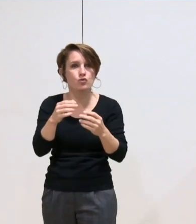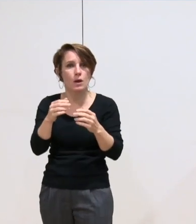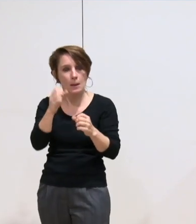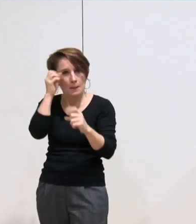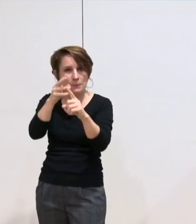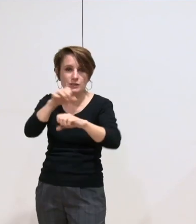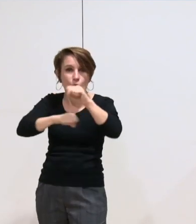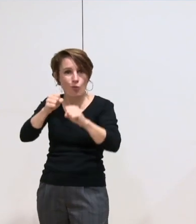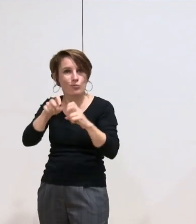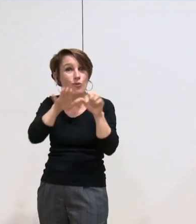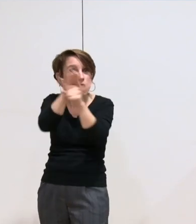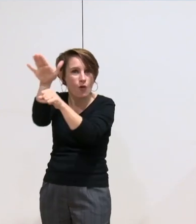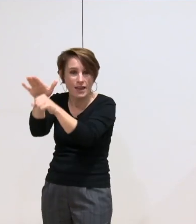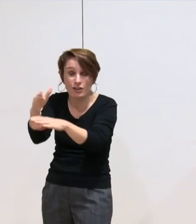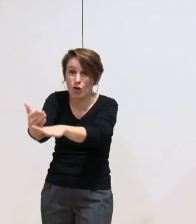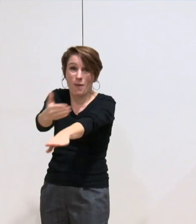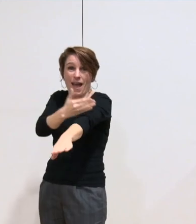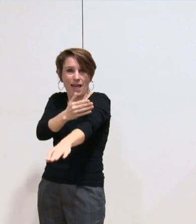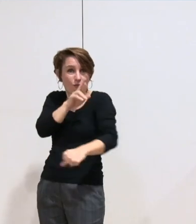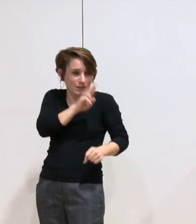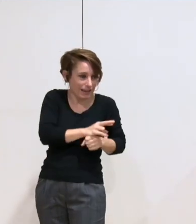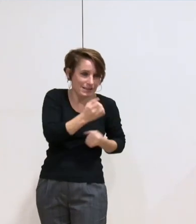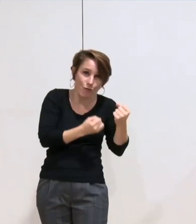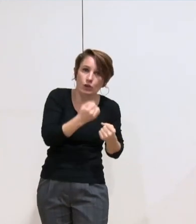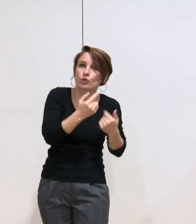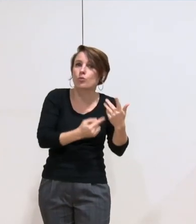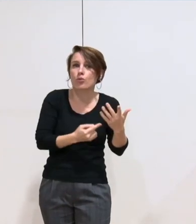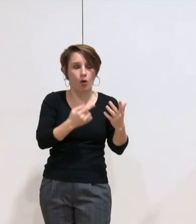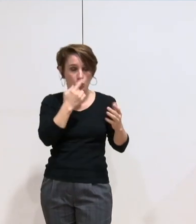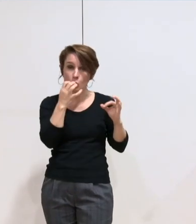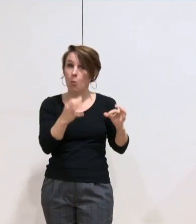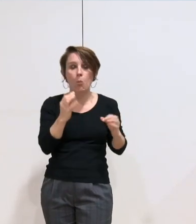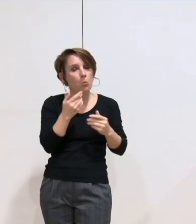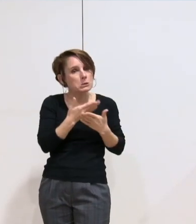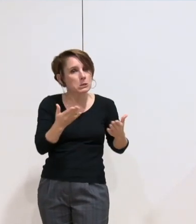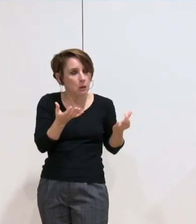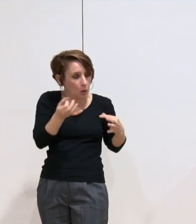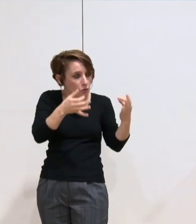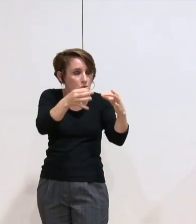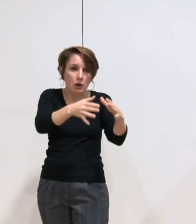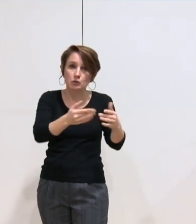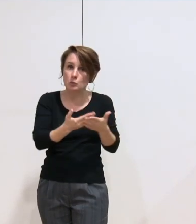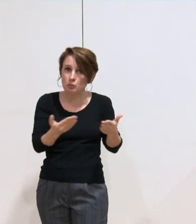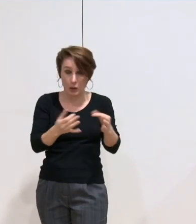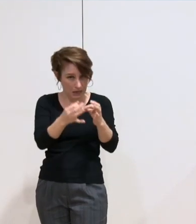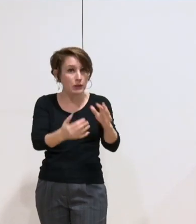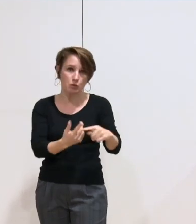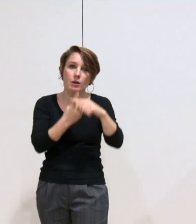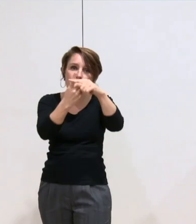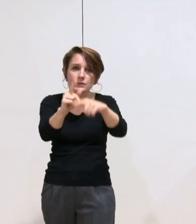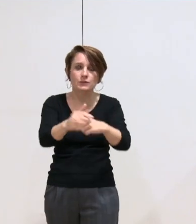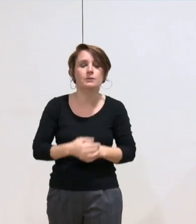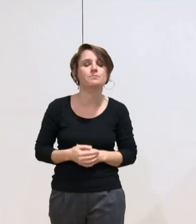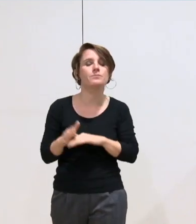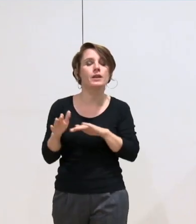modifiées de fond en comble, preuve une fois encore qu'elles étaient solides et lisibles. Concernant le groupe Ville, un rappel